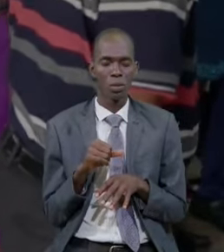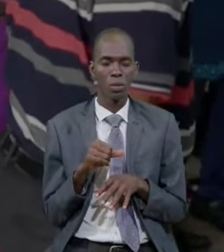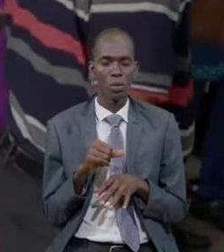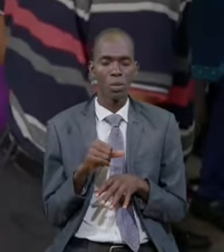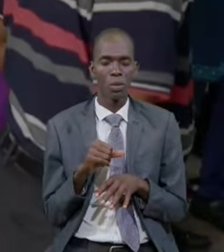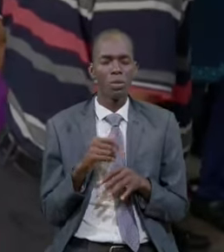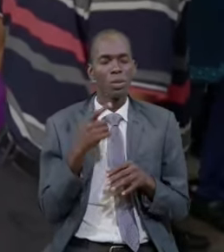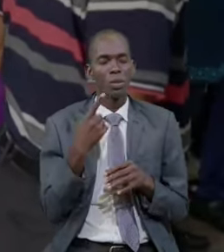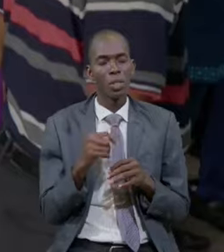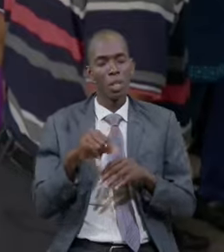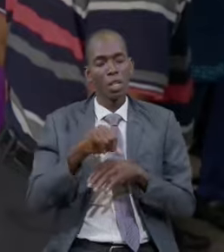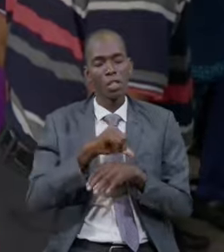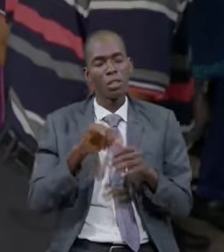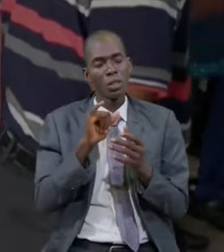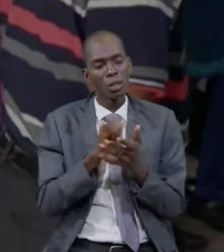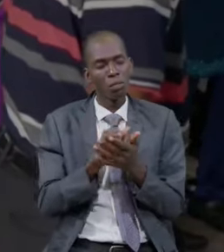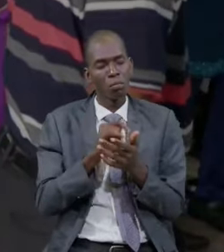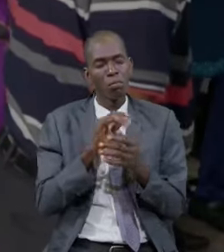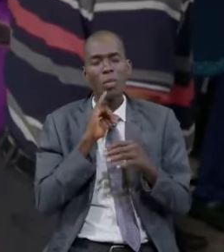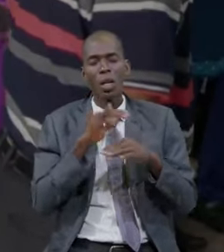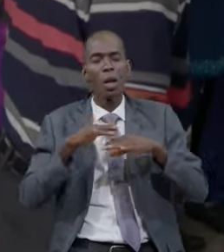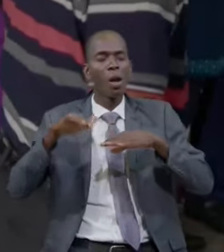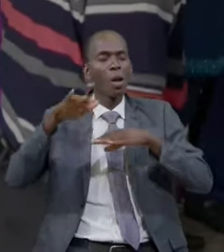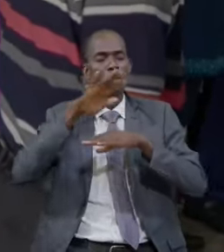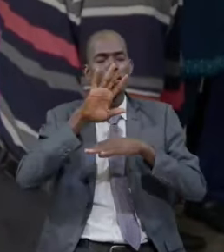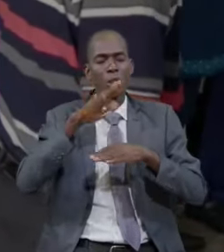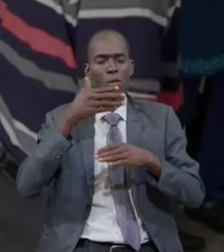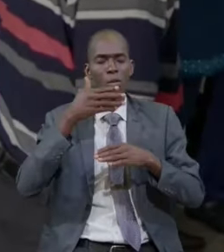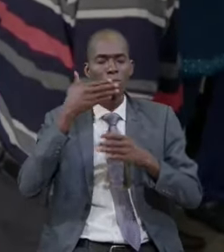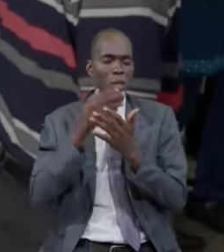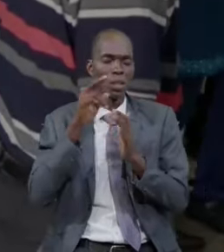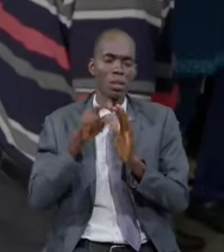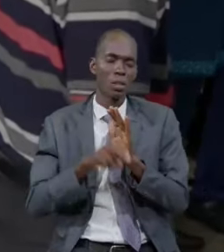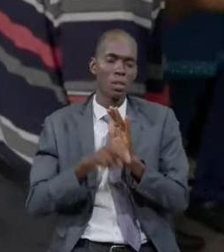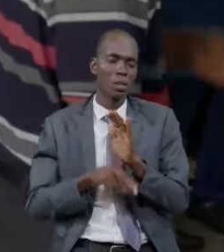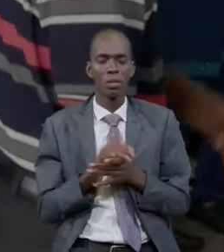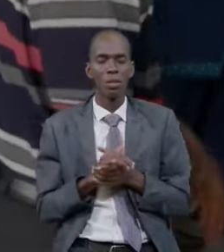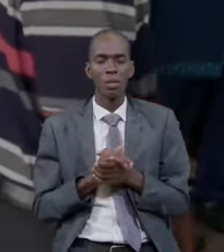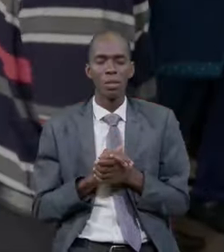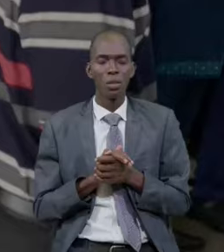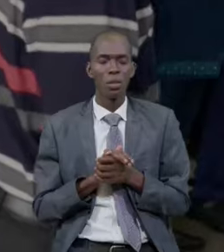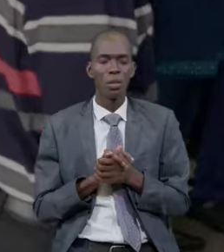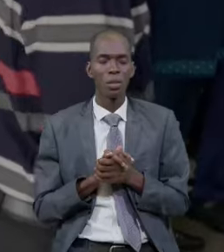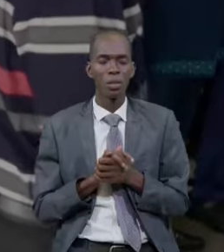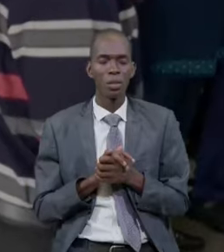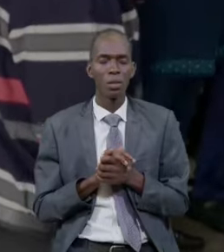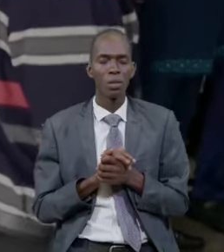L'onction qui transcende ta faiblesse. Est-ce que tu as découvert ta faiblesse?